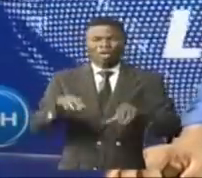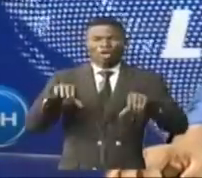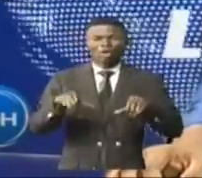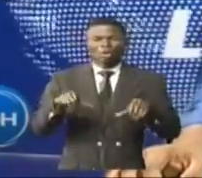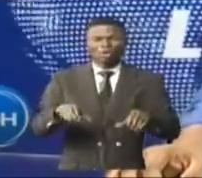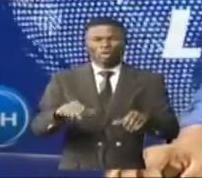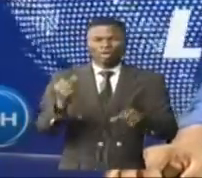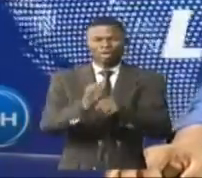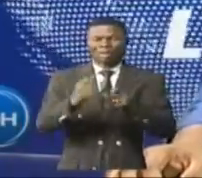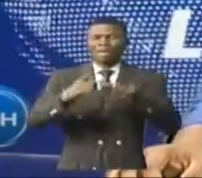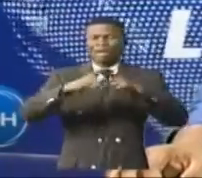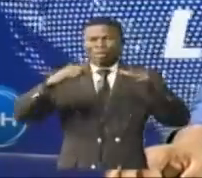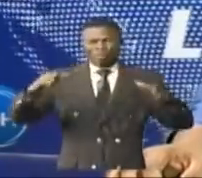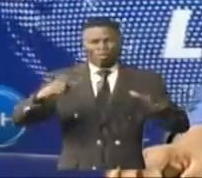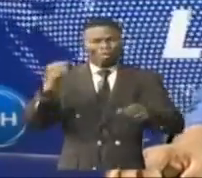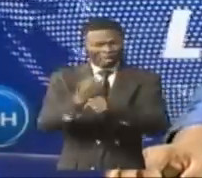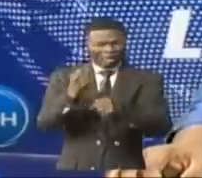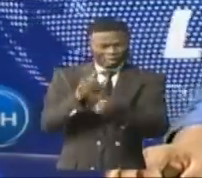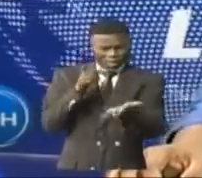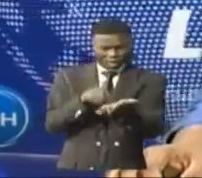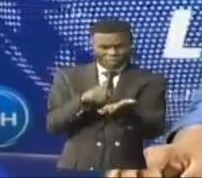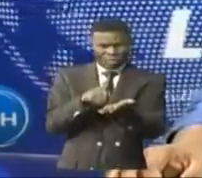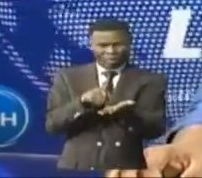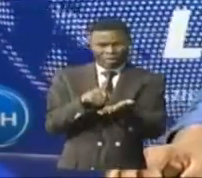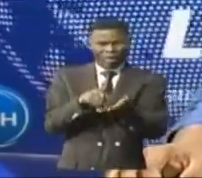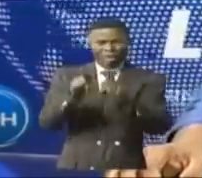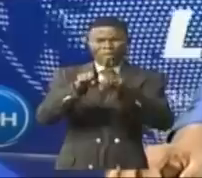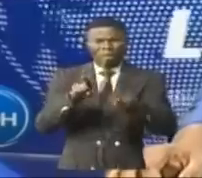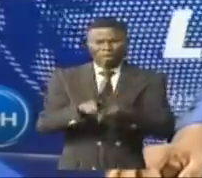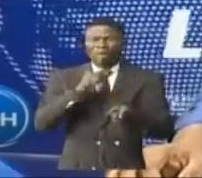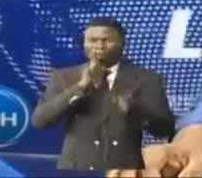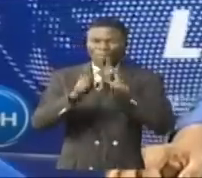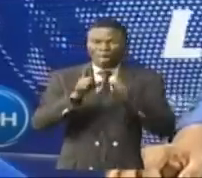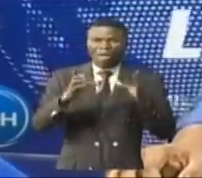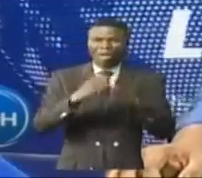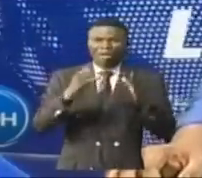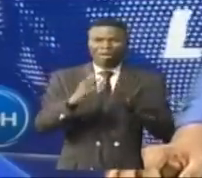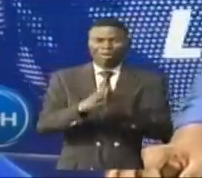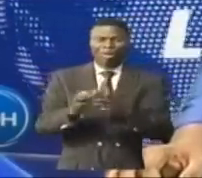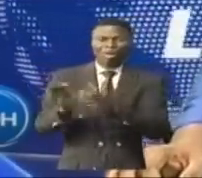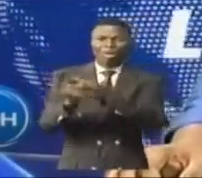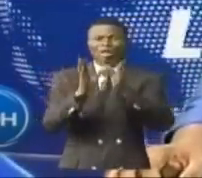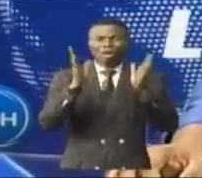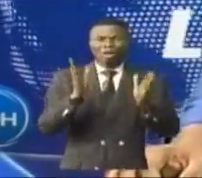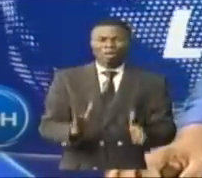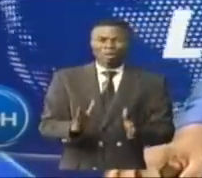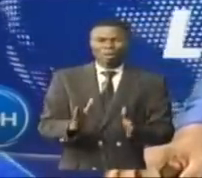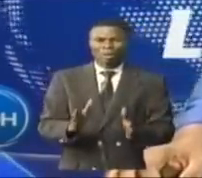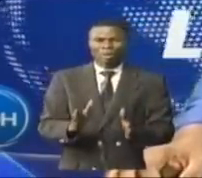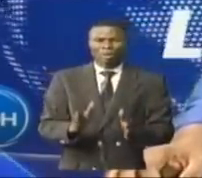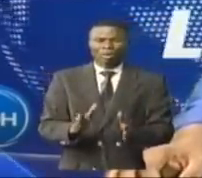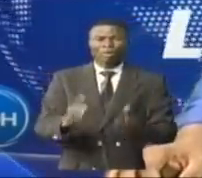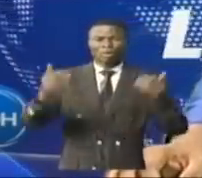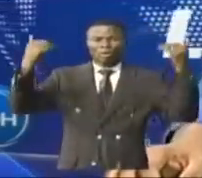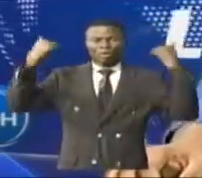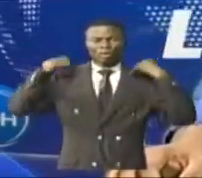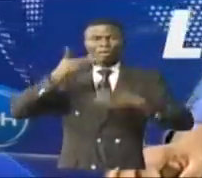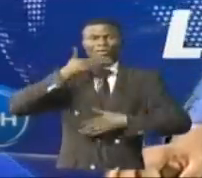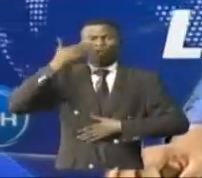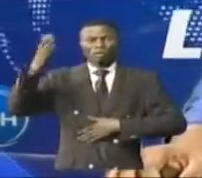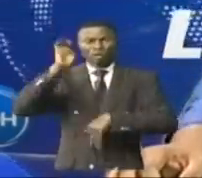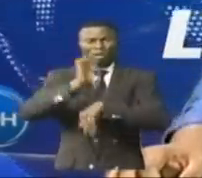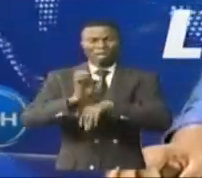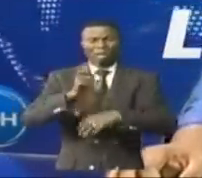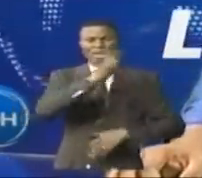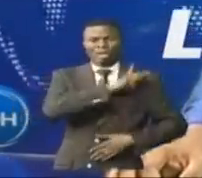des grands travaux vont travailler sur ce chantier. Ils ont eu des échanges avec des collaborateurs directs du chef spirituel de